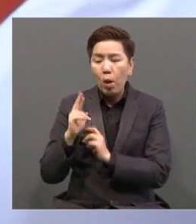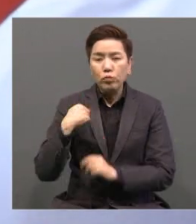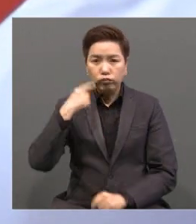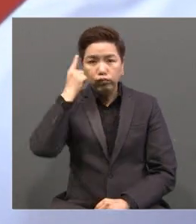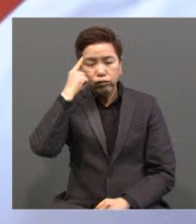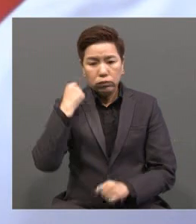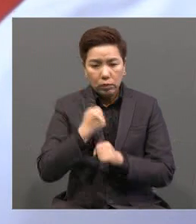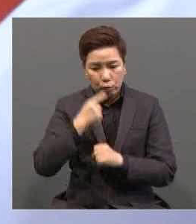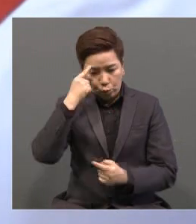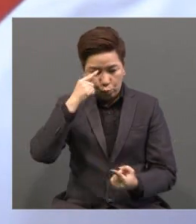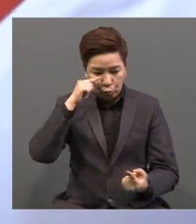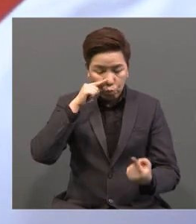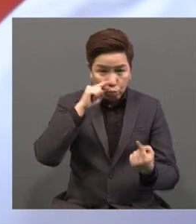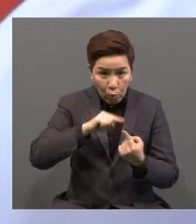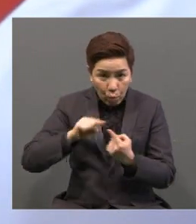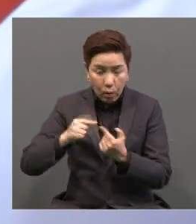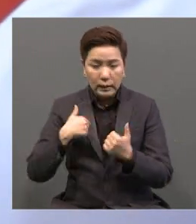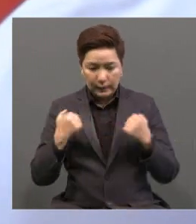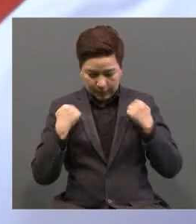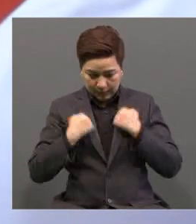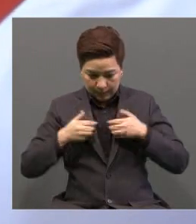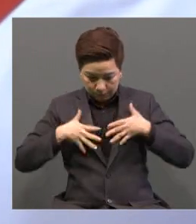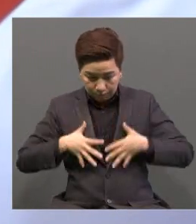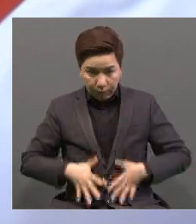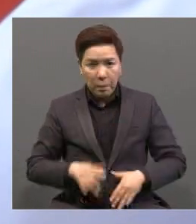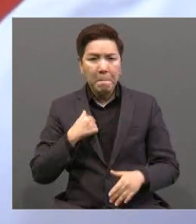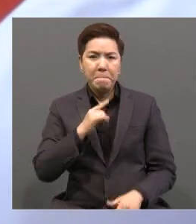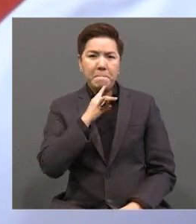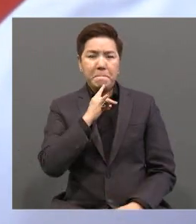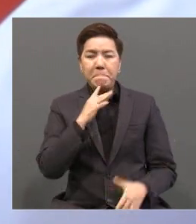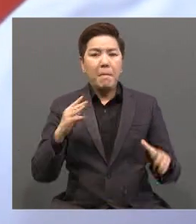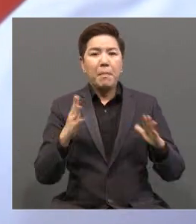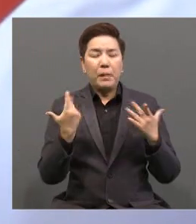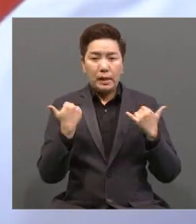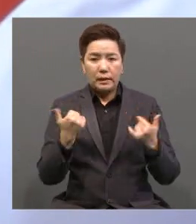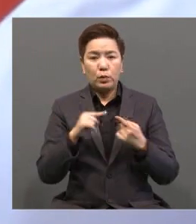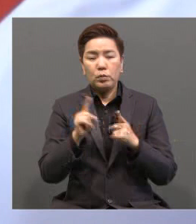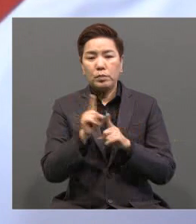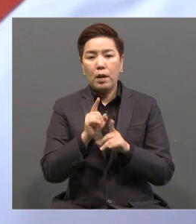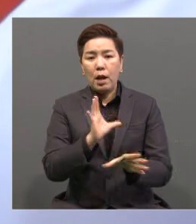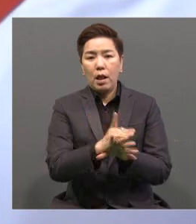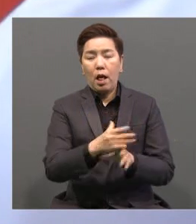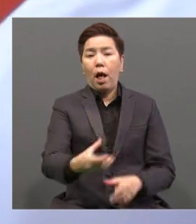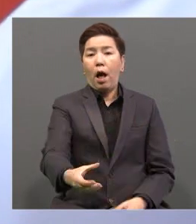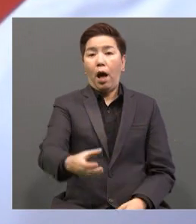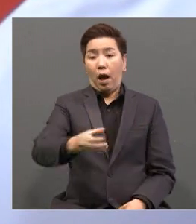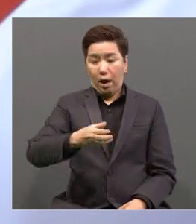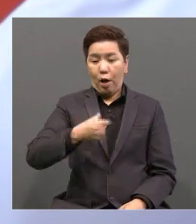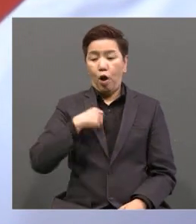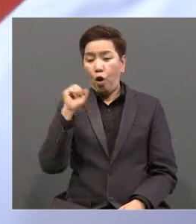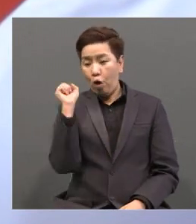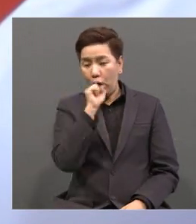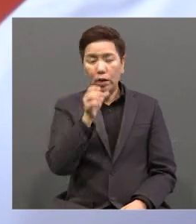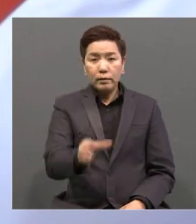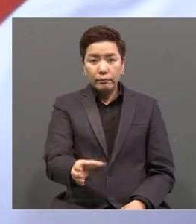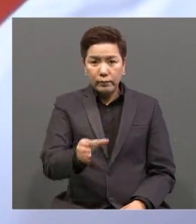ติกรรมต้องคำนึงถึงความเหมาะสมในเรื่องของการแต่งกายไม่ล่อแหลมจนเกินไปส่วนการยื่นเครื่องดื่มแอลกอฮอล์ให้นักร้องนักด